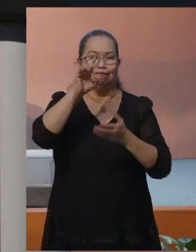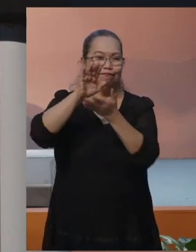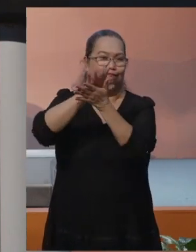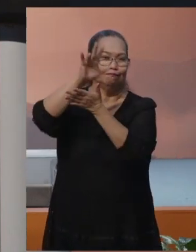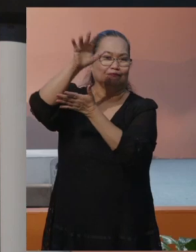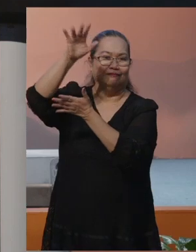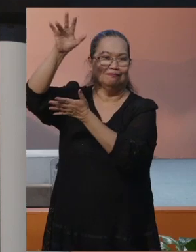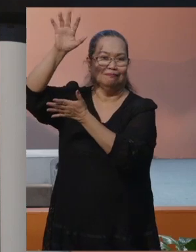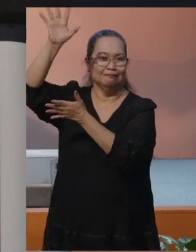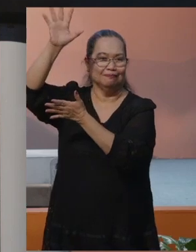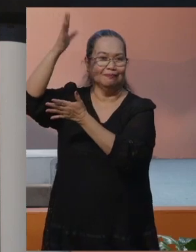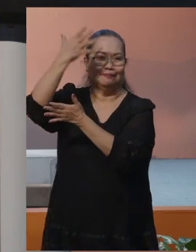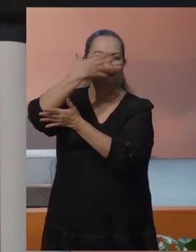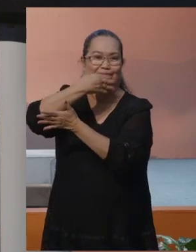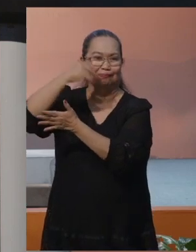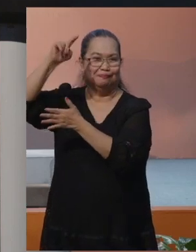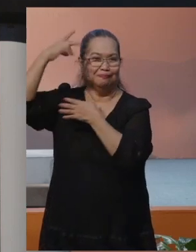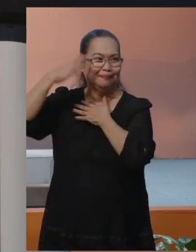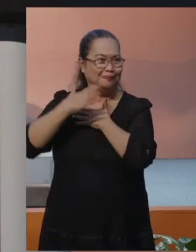naluluwalhati ng Kanyang kagandahang loob.